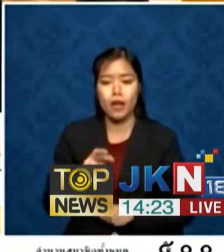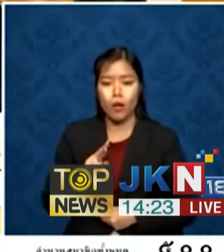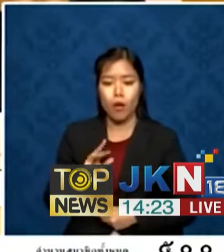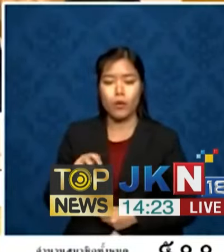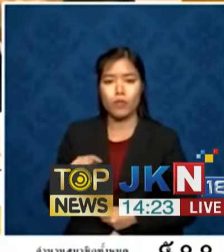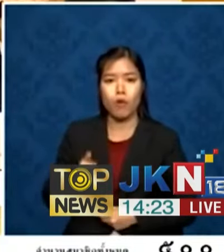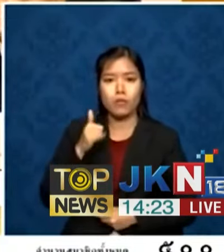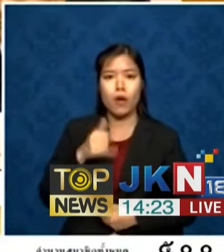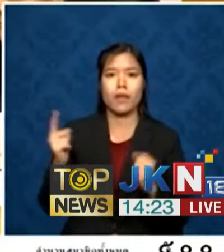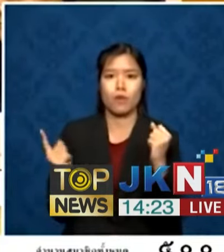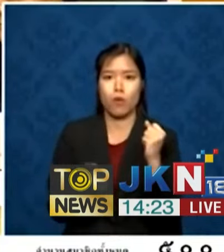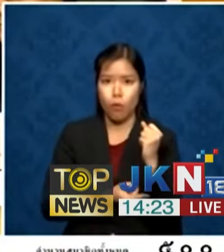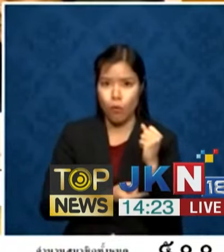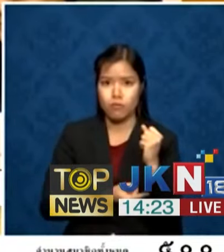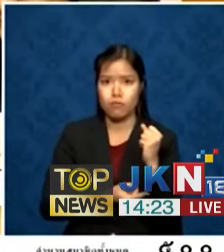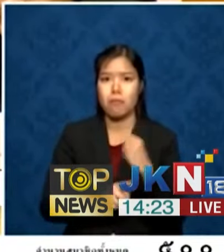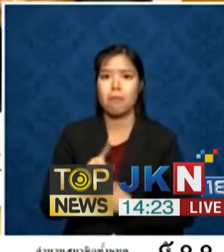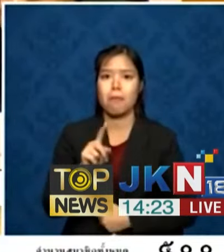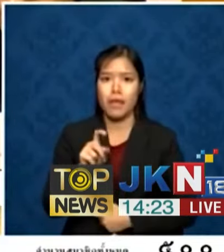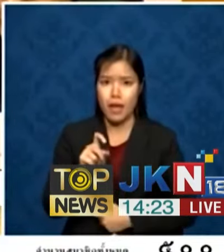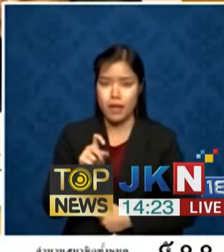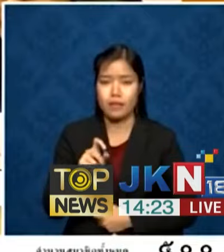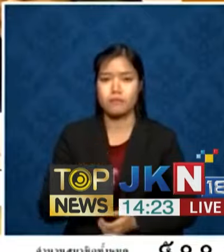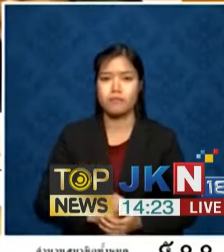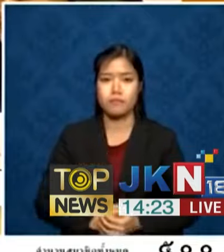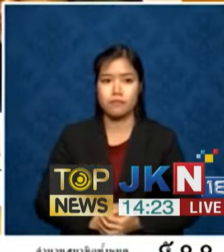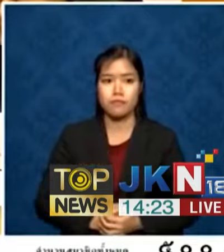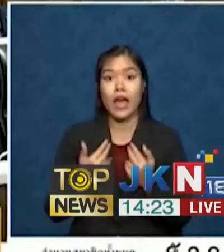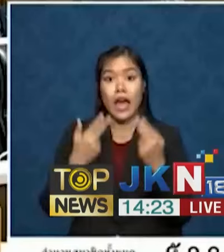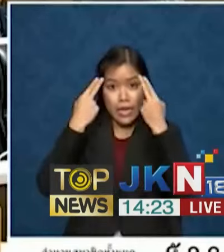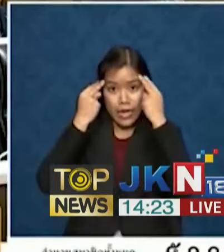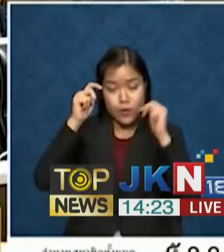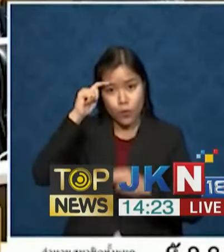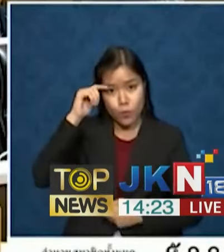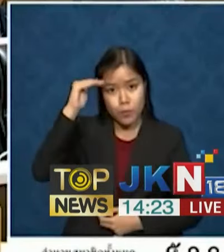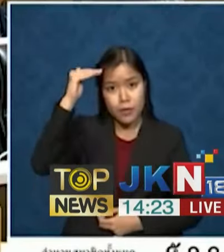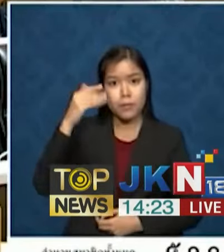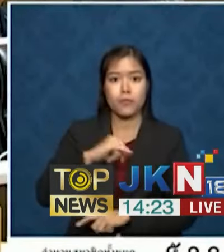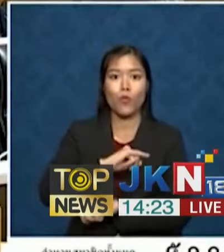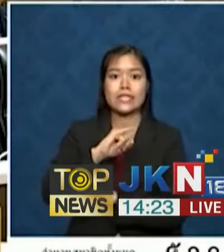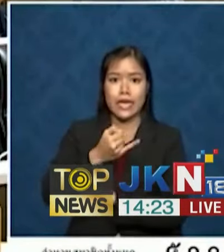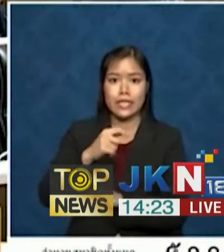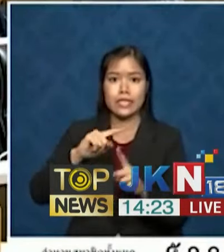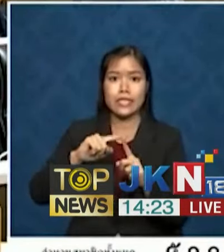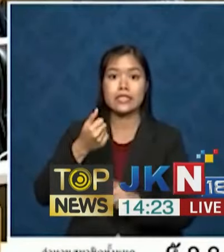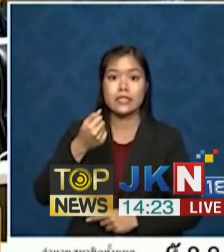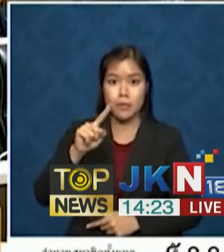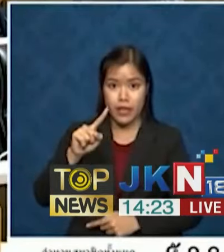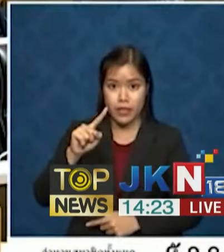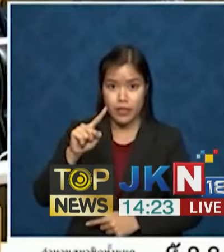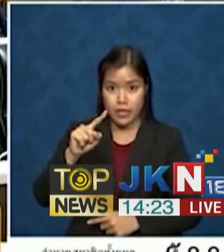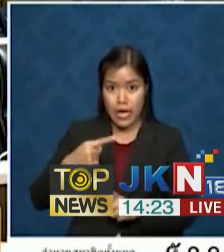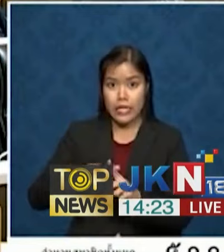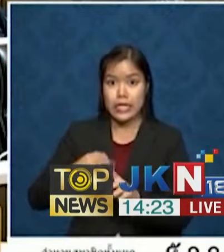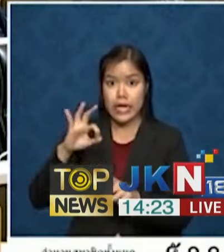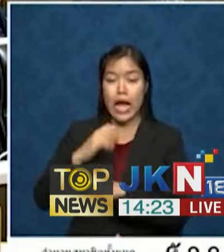ร์เลยเนี่ยอันเนี้ยขอให้คุณวิโรจน์ในใจเย็นๆแต่สำคัญที่สุดนะครับก็ฝากไว้ว่าเอาล่ะตกลงสนับสนุนใช่ไหมเรือฟริเกต